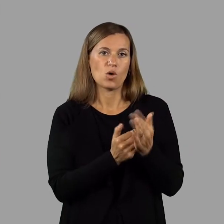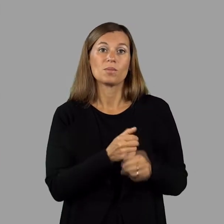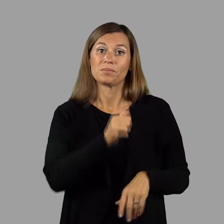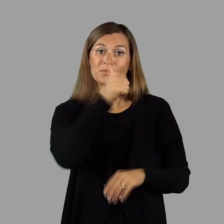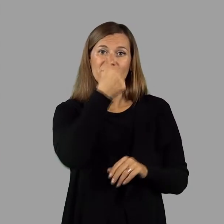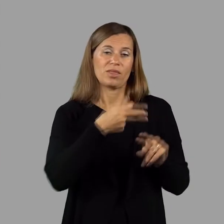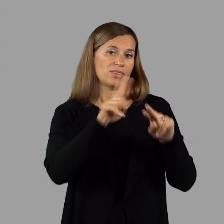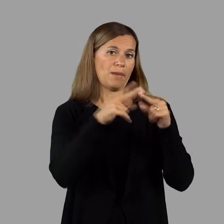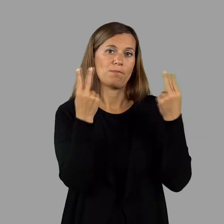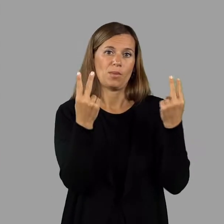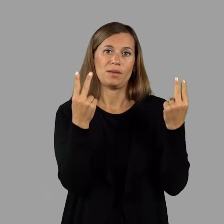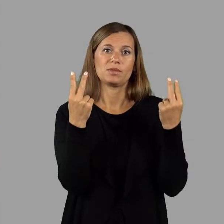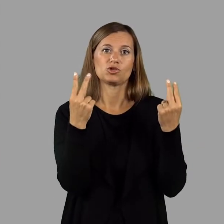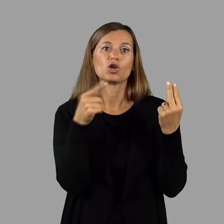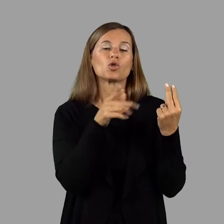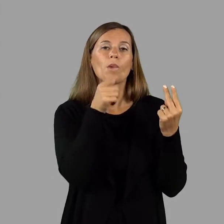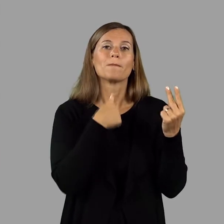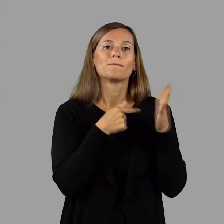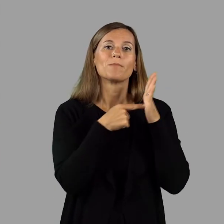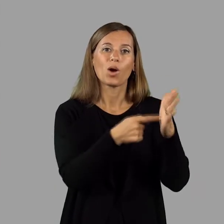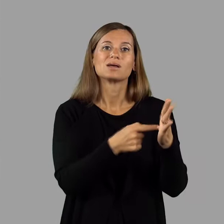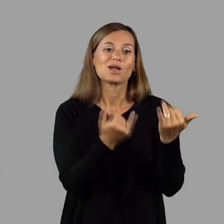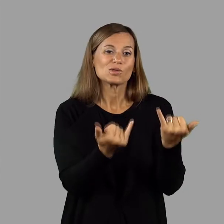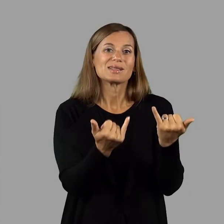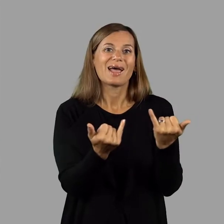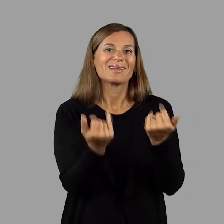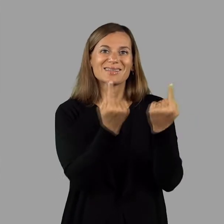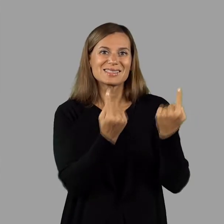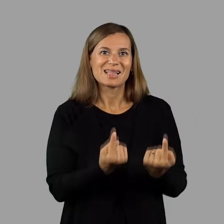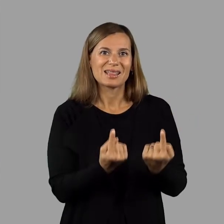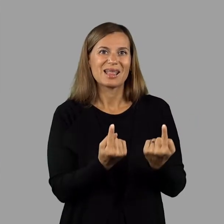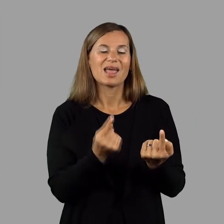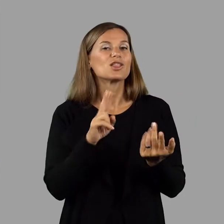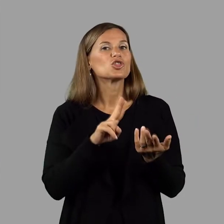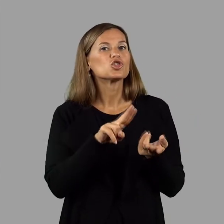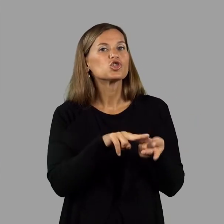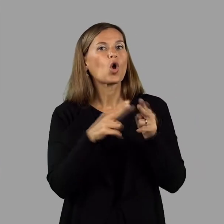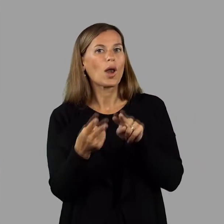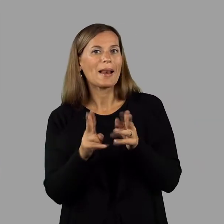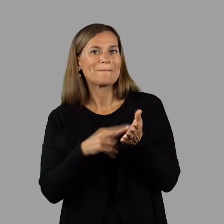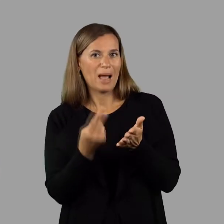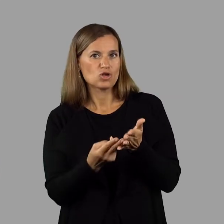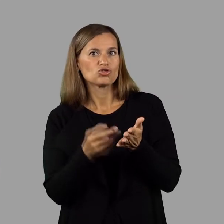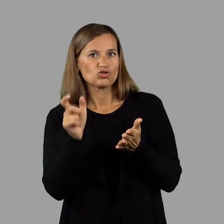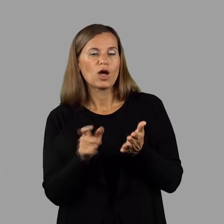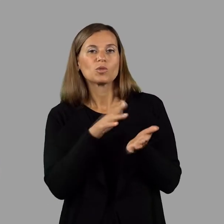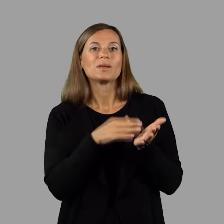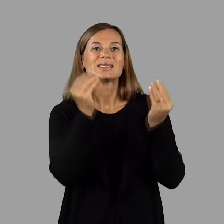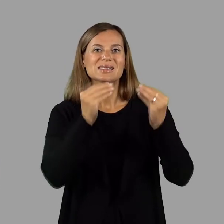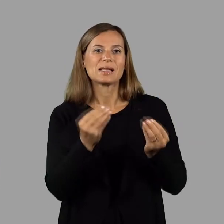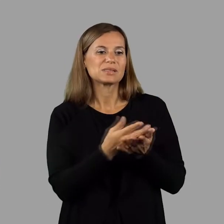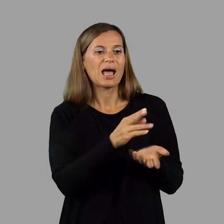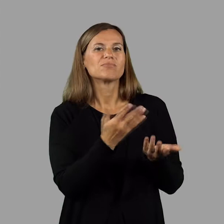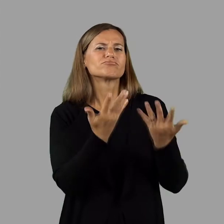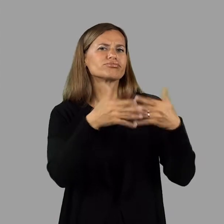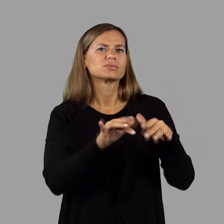Najpomembnejši je seveda prvi, s katerim vam bom pokazal trenutno stanje tolmača, torej sistema za simultano